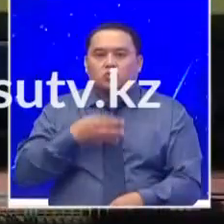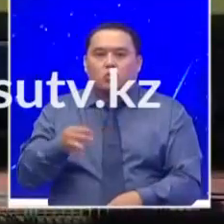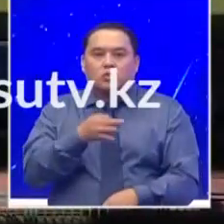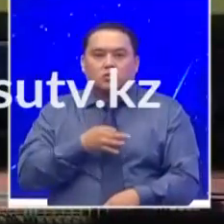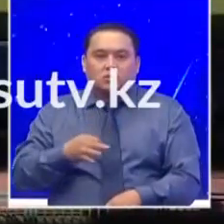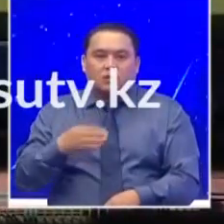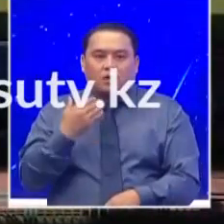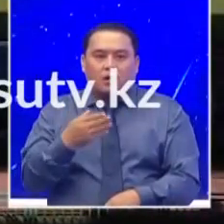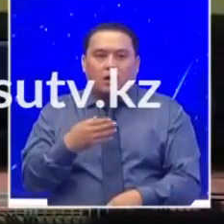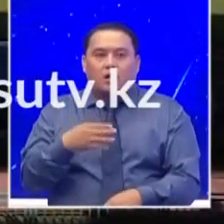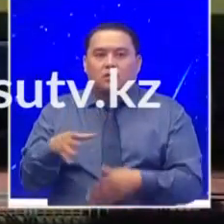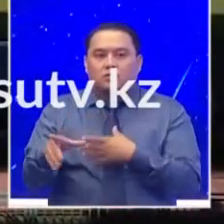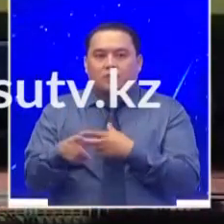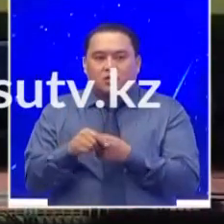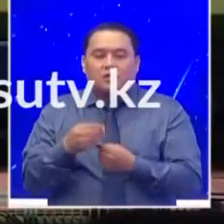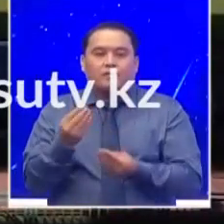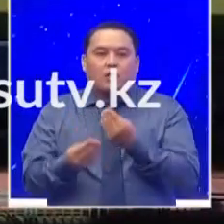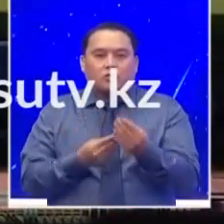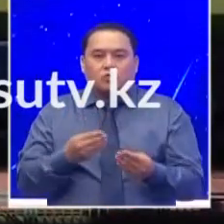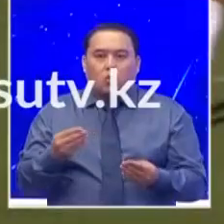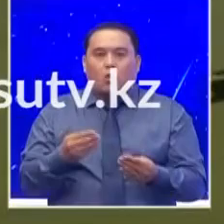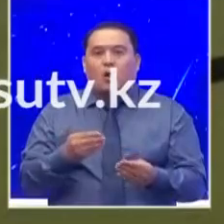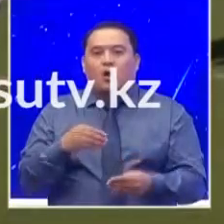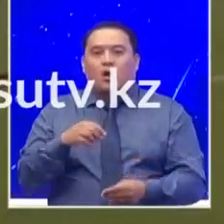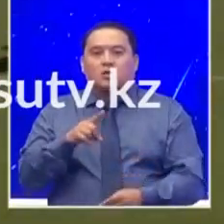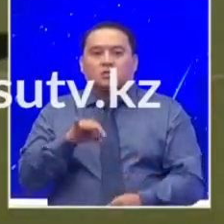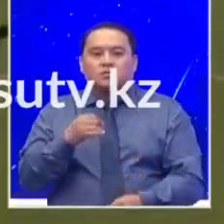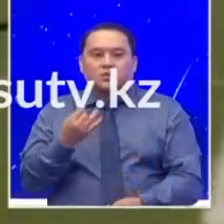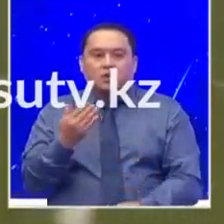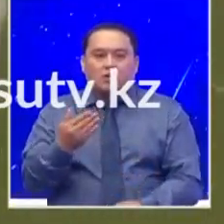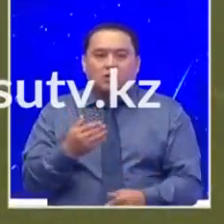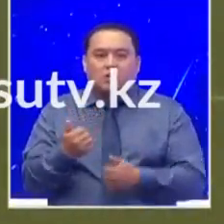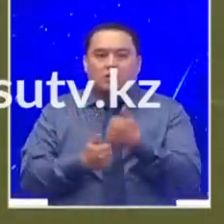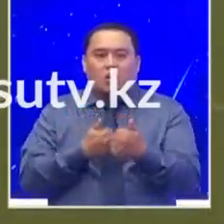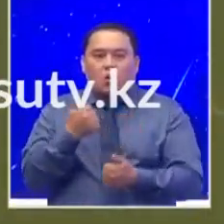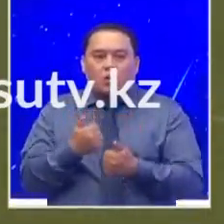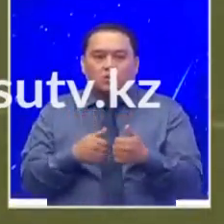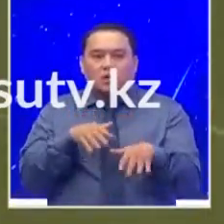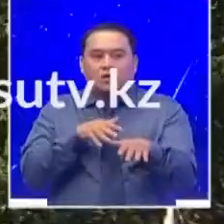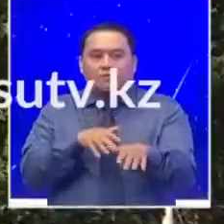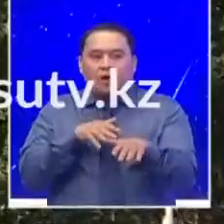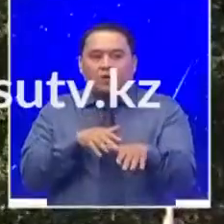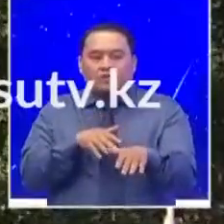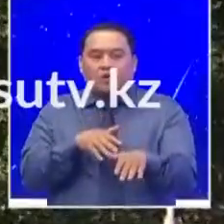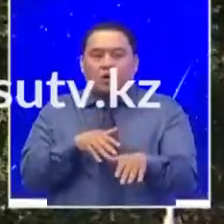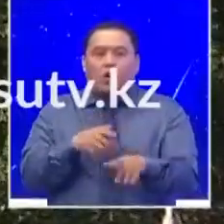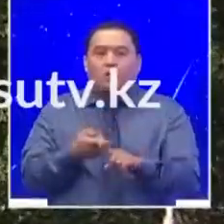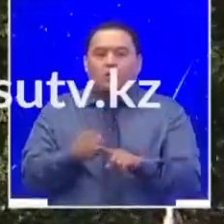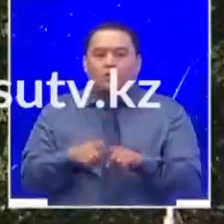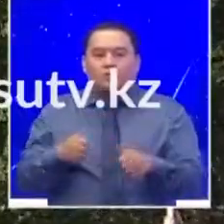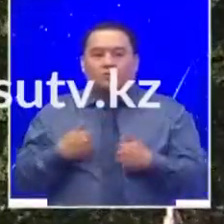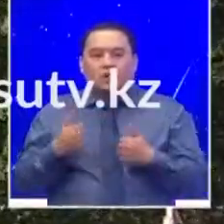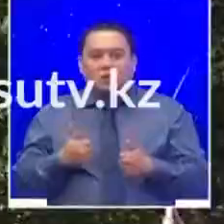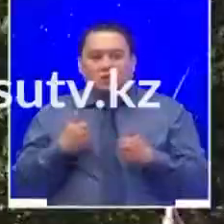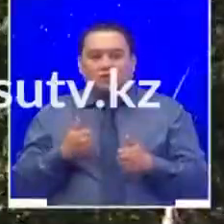клуб ЖТСУ Алматинской области сыграл дома с актауским Каспием. Поединок начался с атак семиреченцев, но как они не